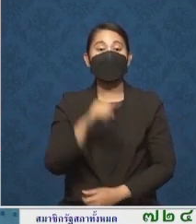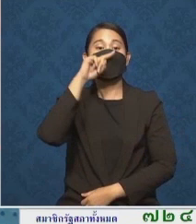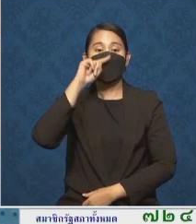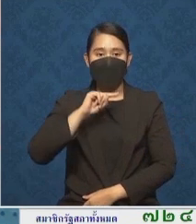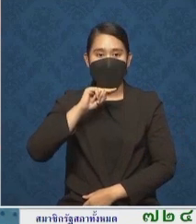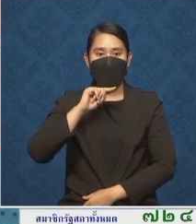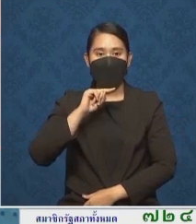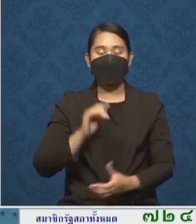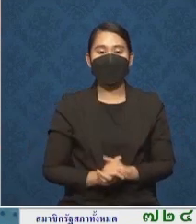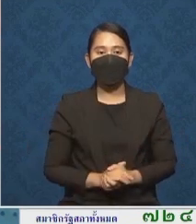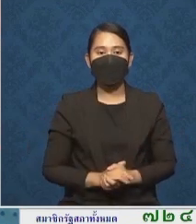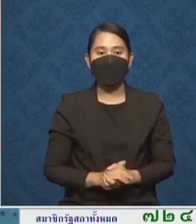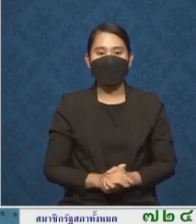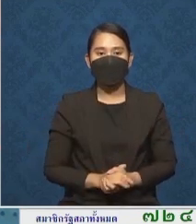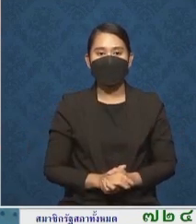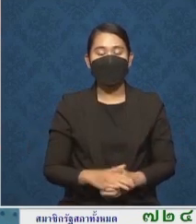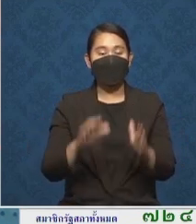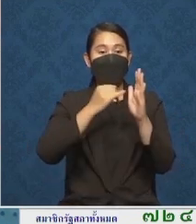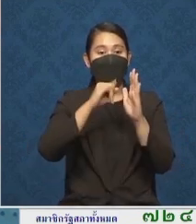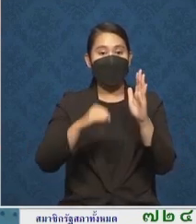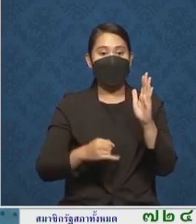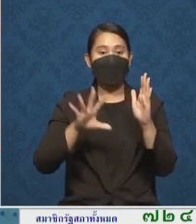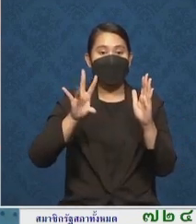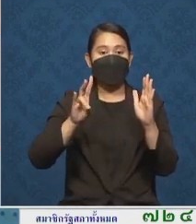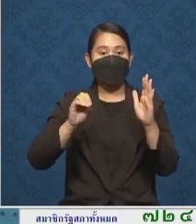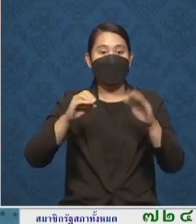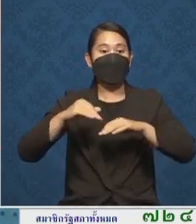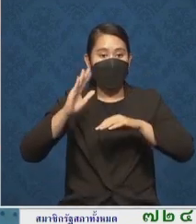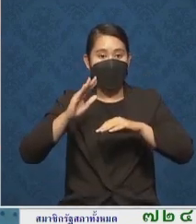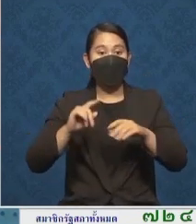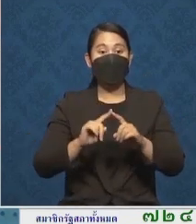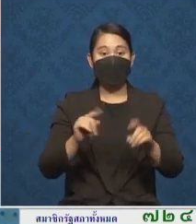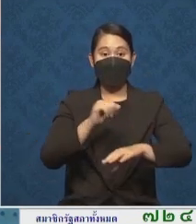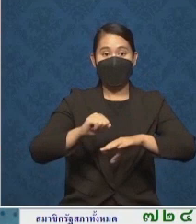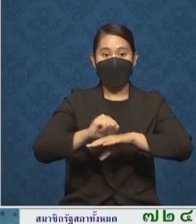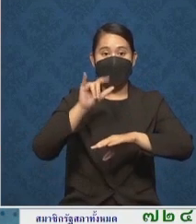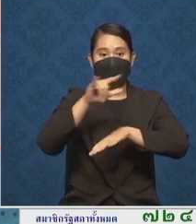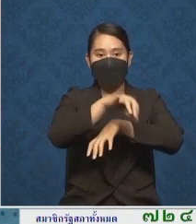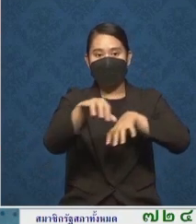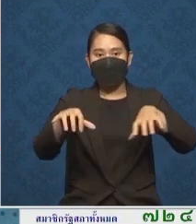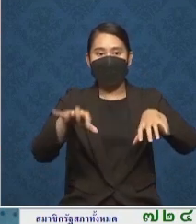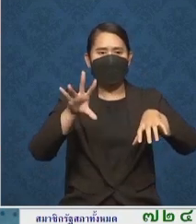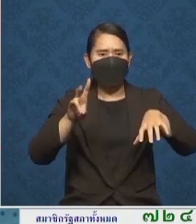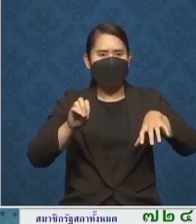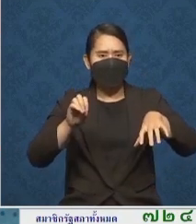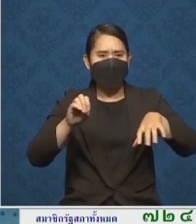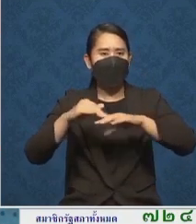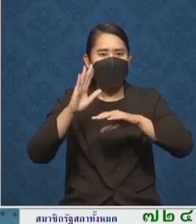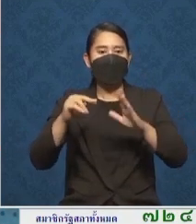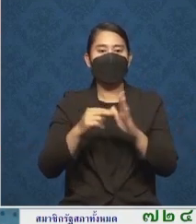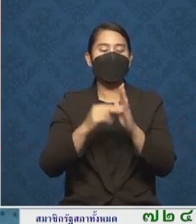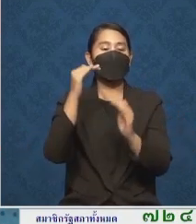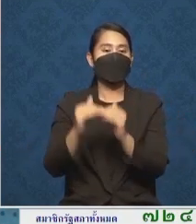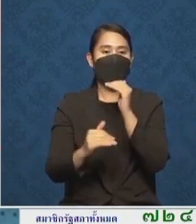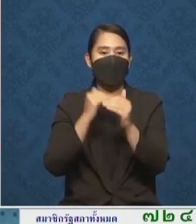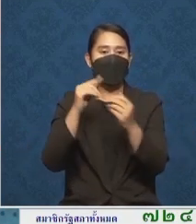เหลืเพที่ก้าวหน้าทางด้านก